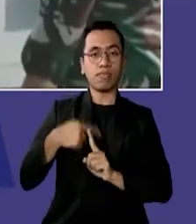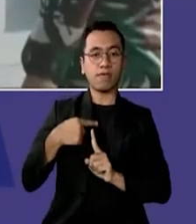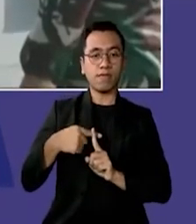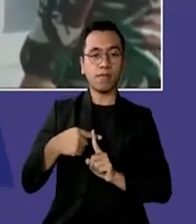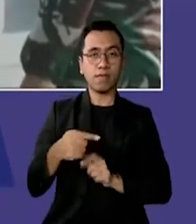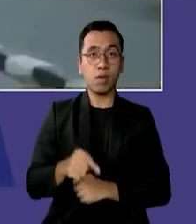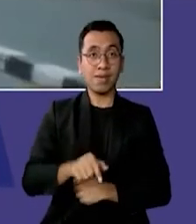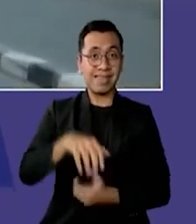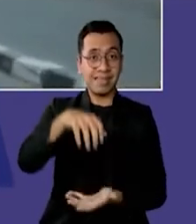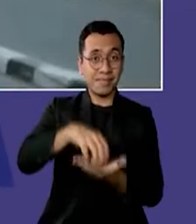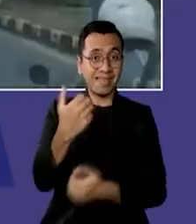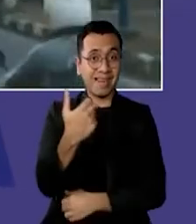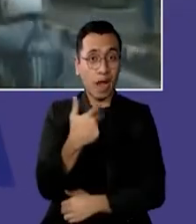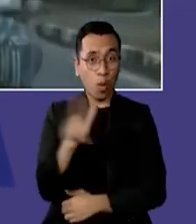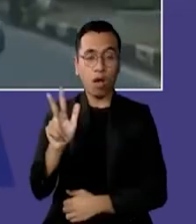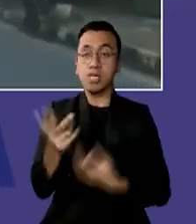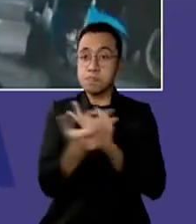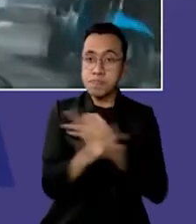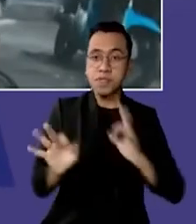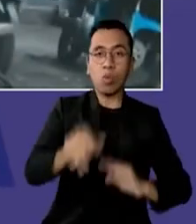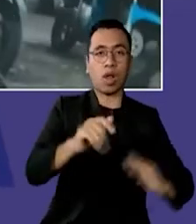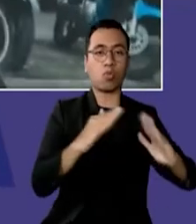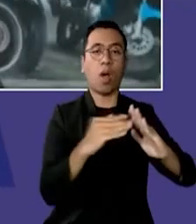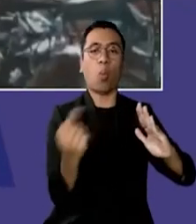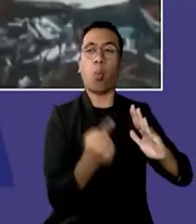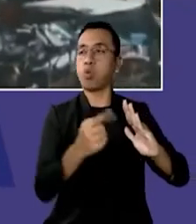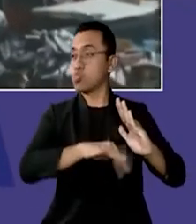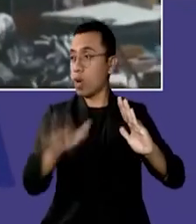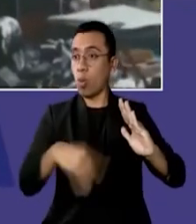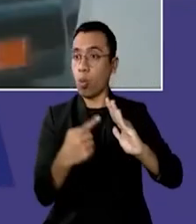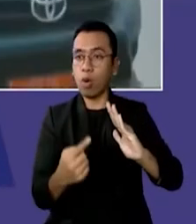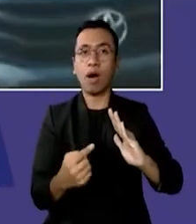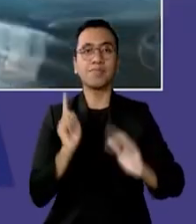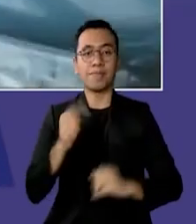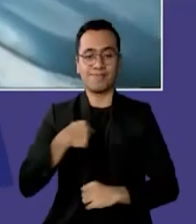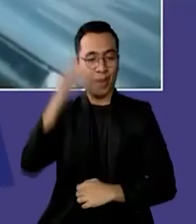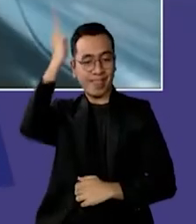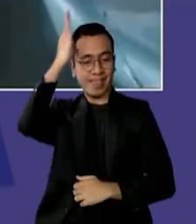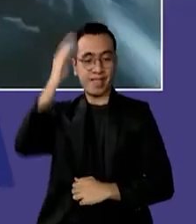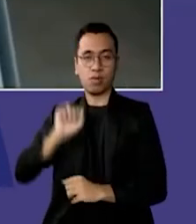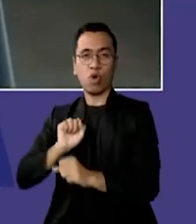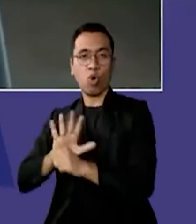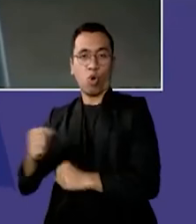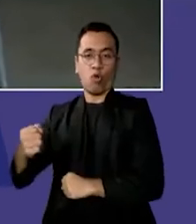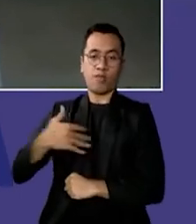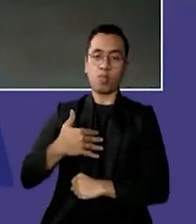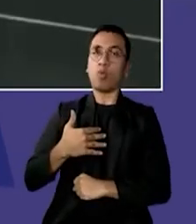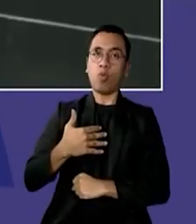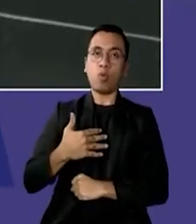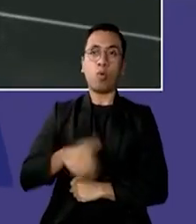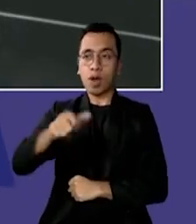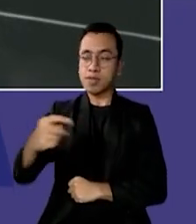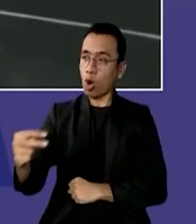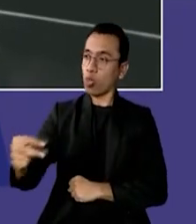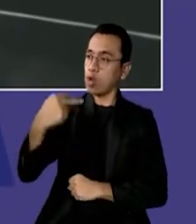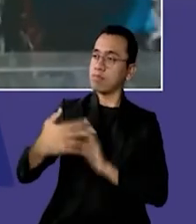wabup Ateja karena berakhirnya tapi memang sekarang ini harus kami benar-benar pertama secara regulasi kami perketat